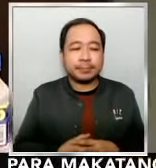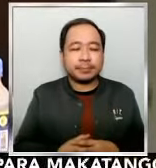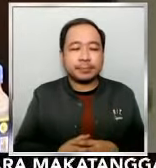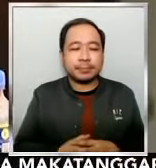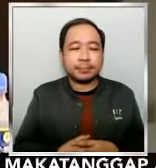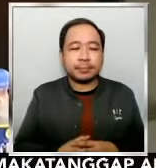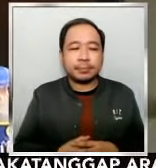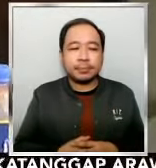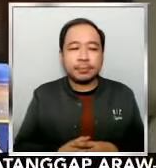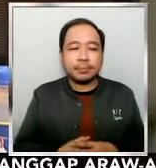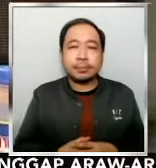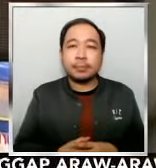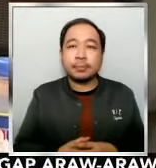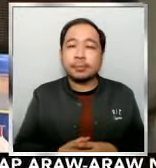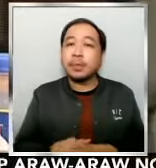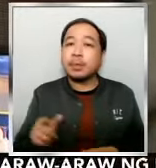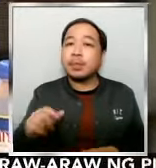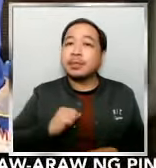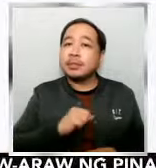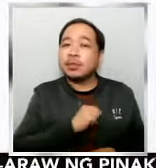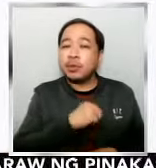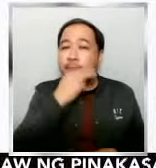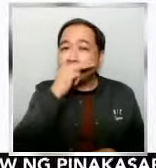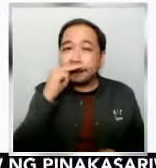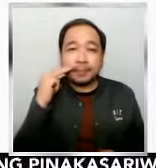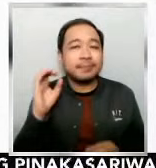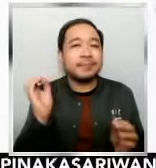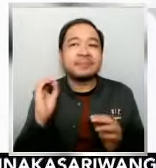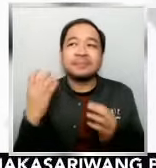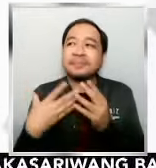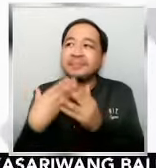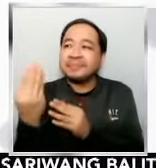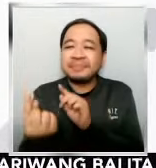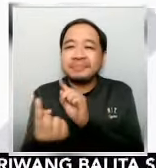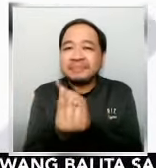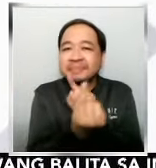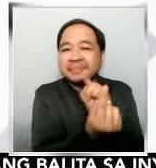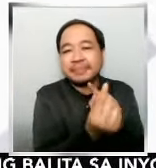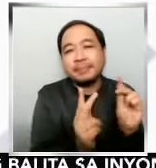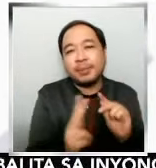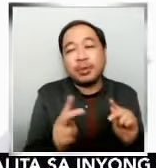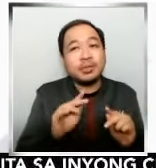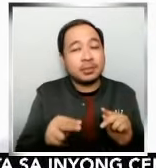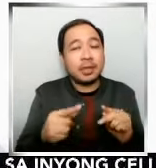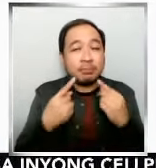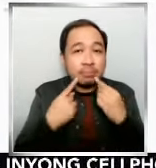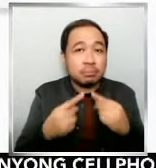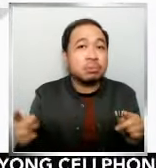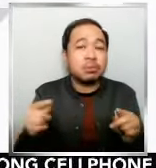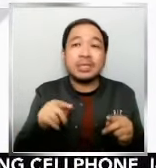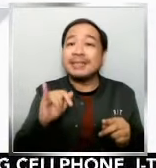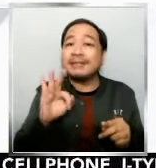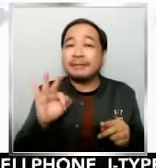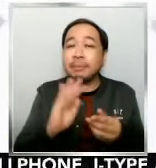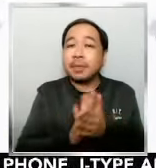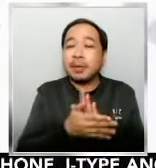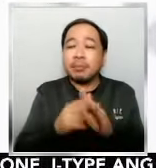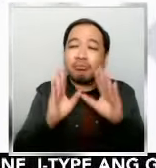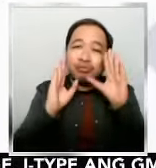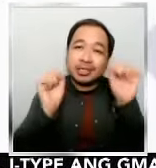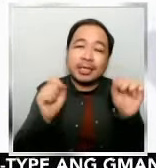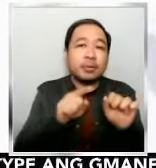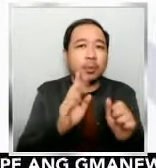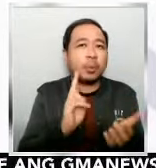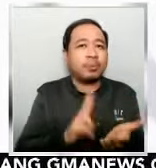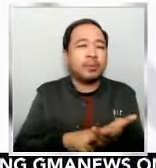Walang public engagement si Senador Manny Pacquiao ngayong araw. Sa isang press release, sinabi niyang kung magiging presidente, pipirma siya pati mga appointees ng